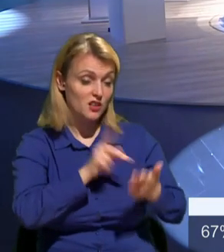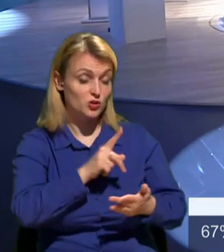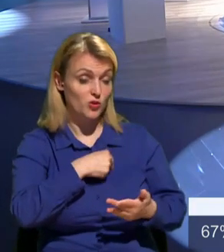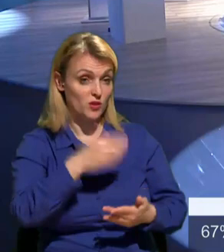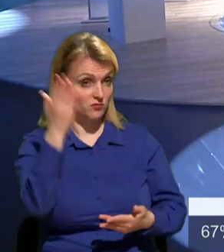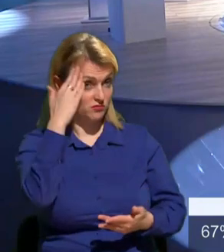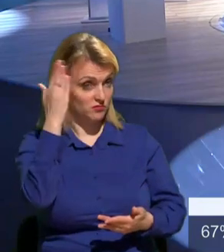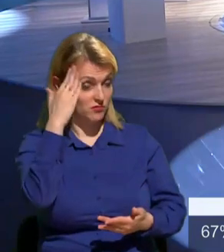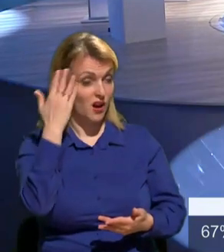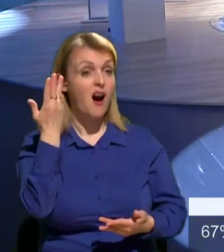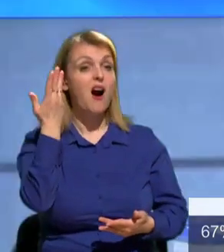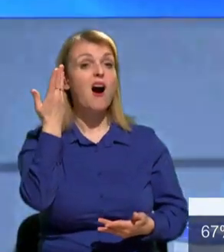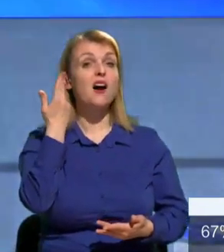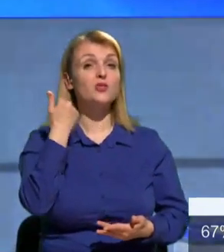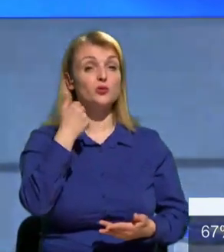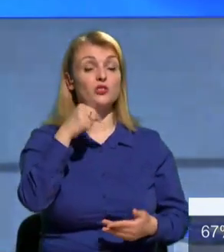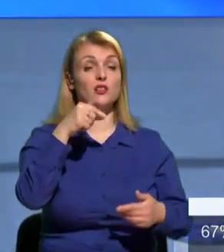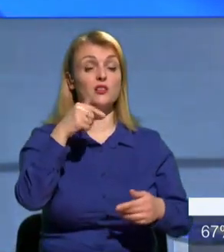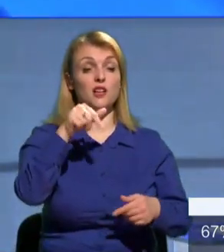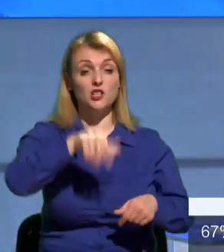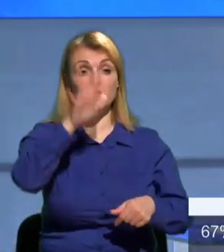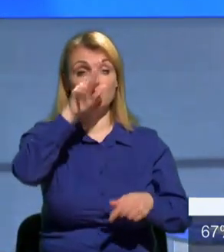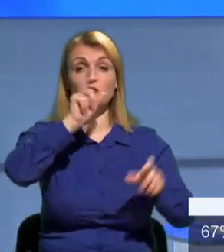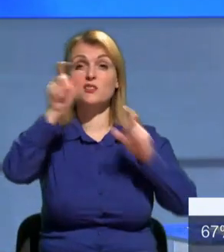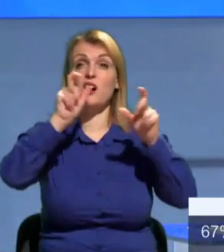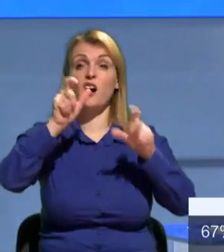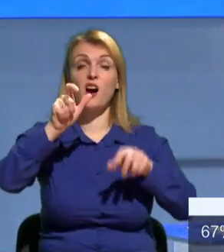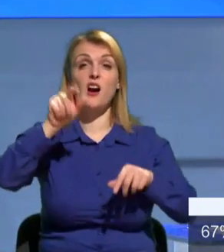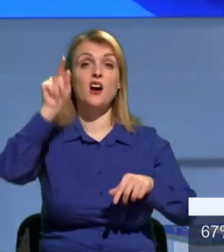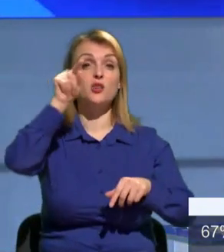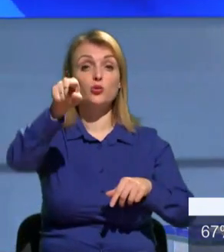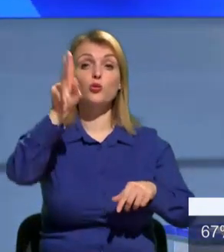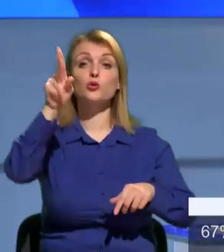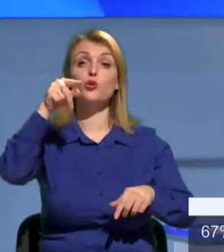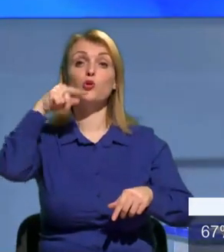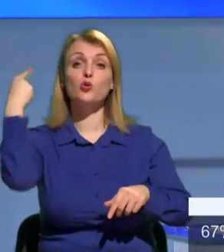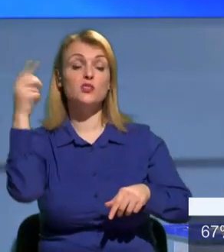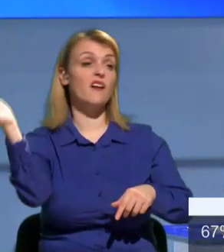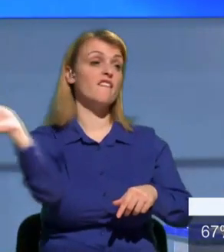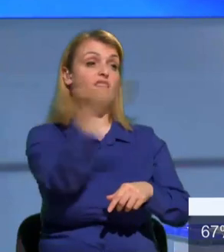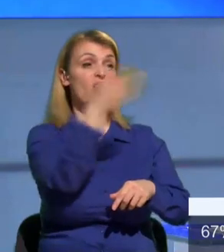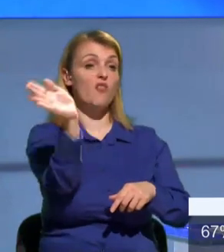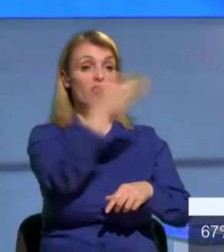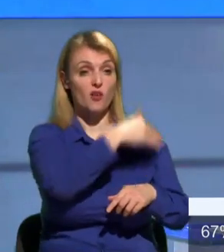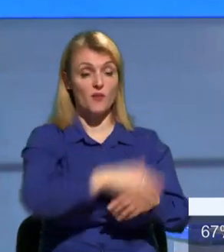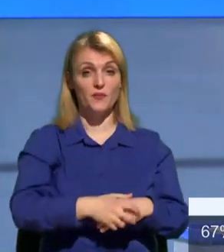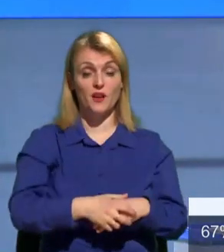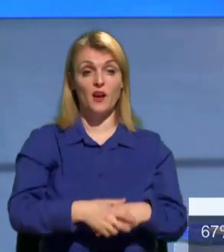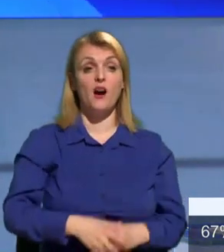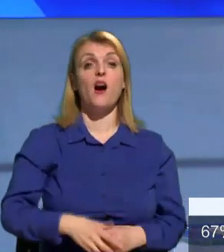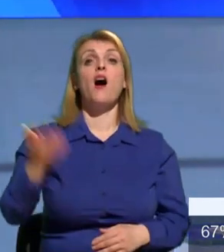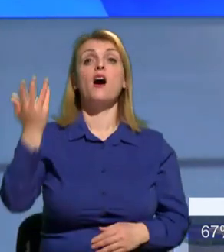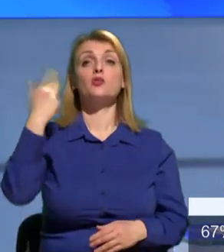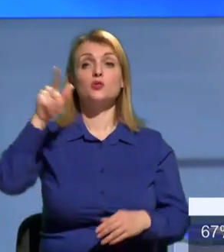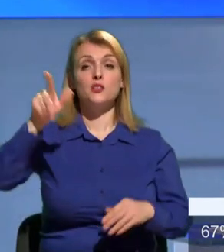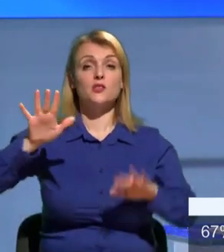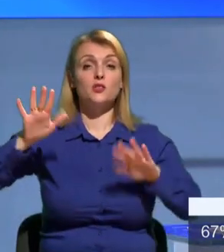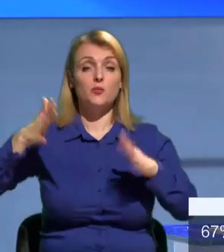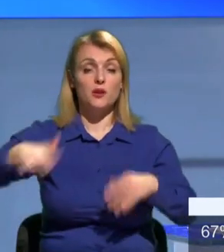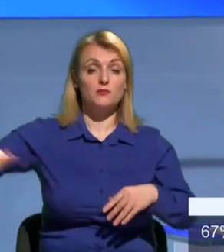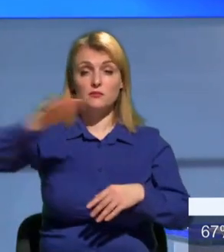când strigau la Chișinău Cimadan Vaxal Rusia, că mai nu a explodat situația în Găgăuzia, dar a explodat mai târziu